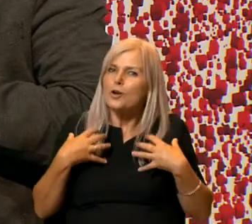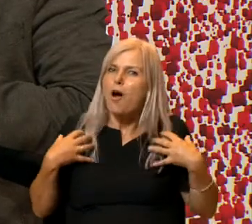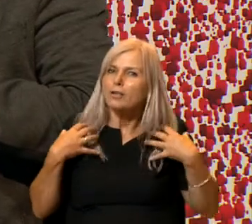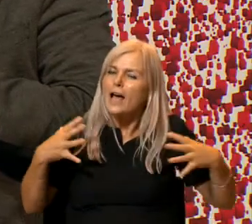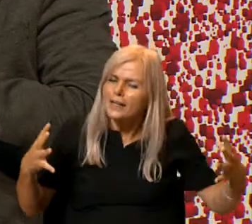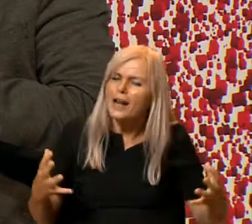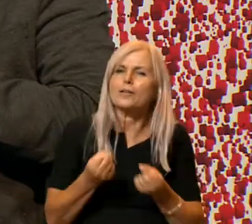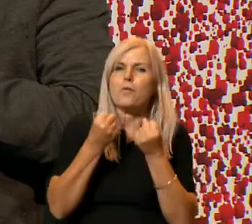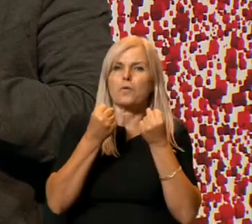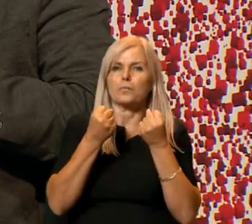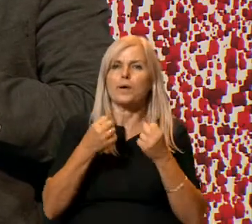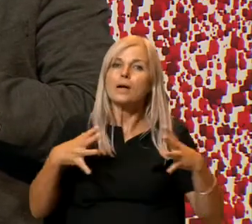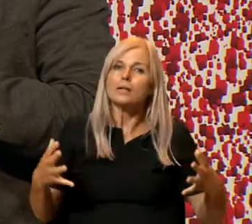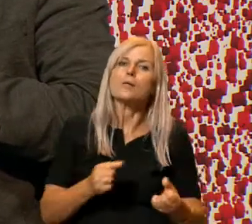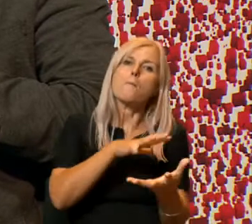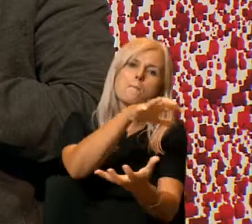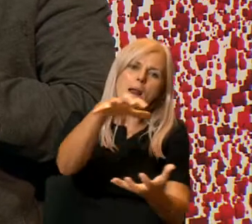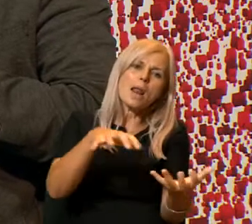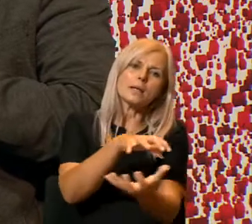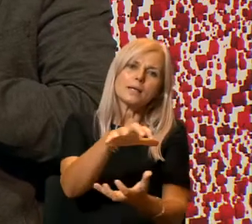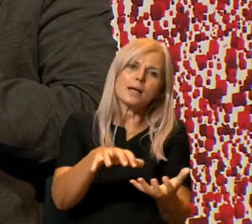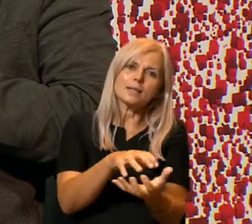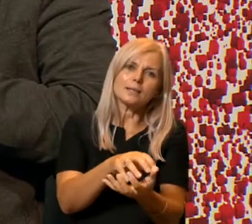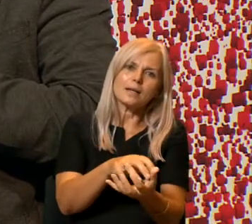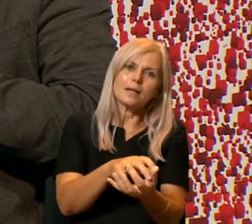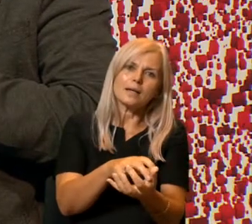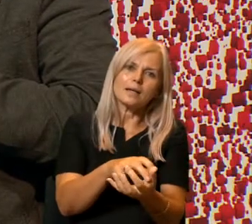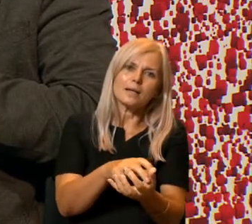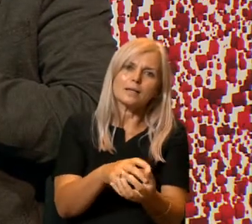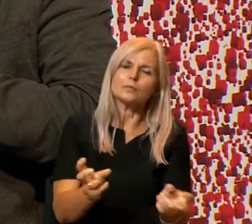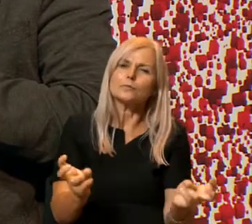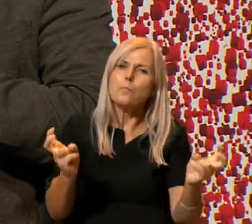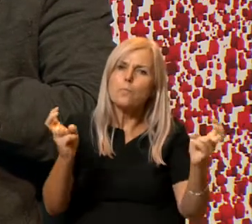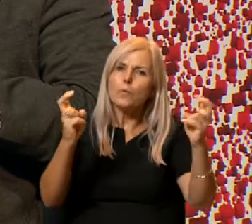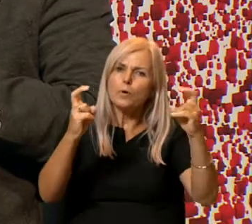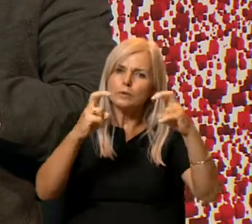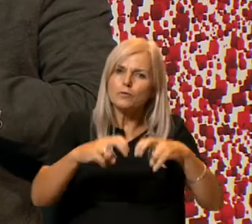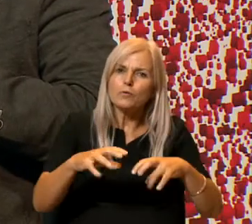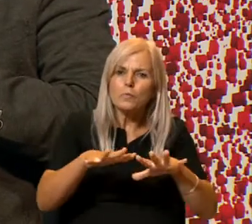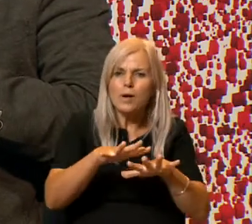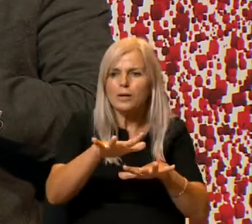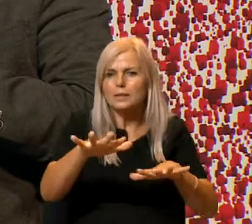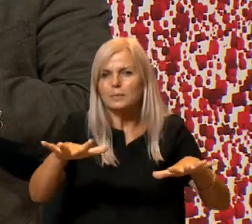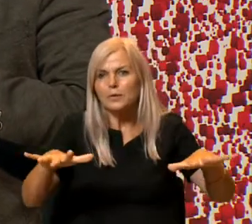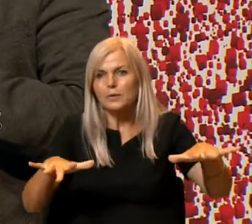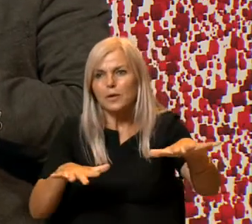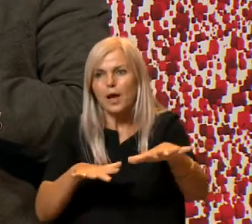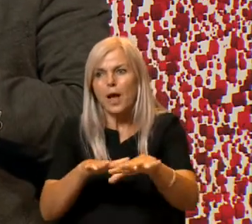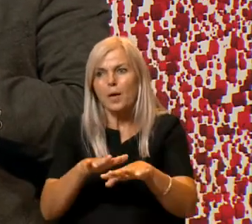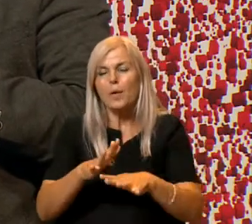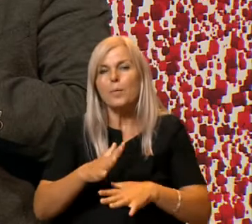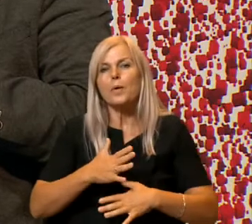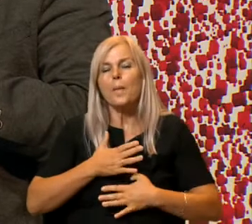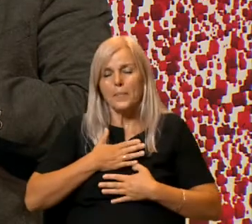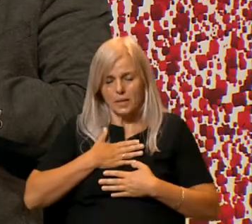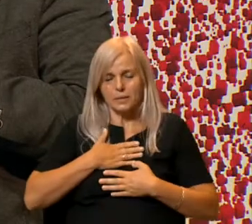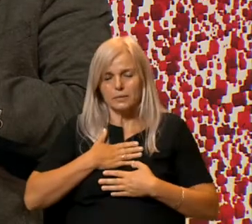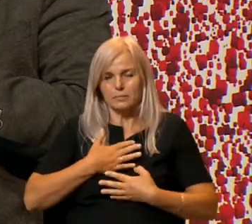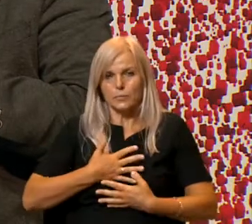planety, stwórzmy tę przestrzeń, aby odzyskać to uczucie,